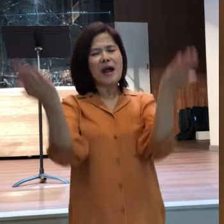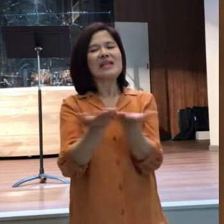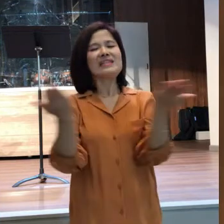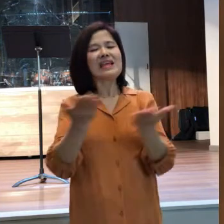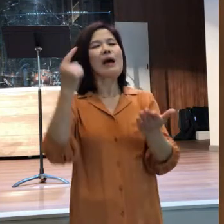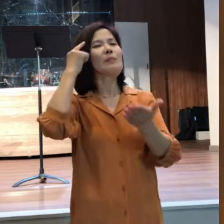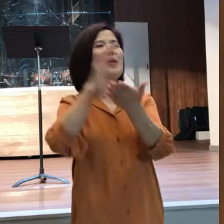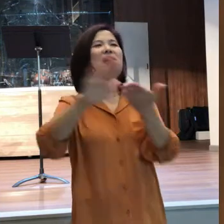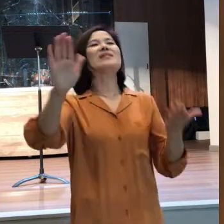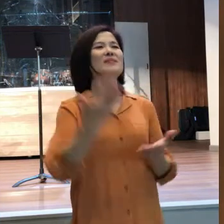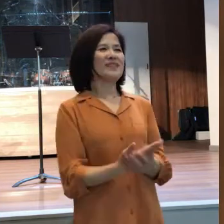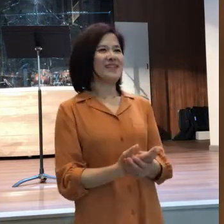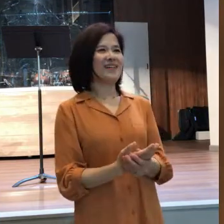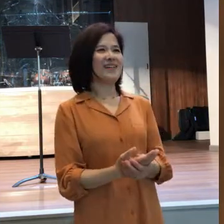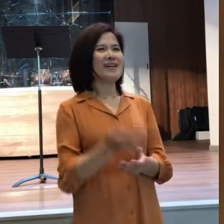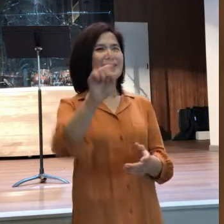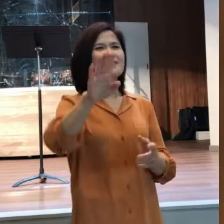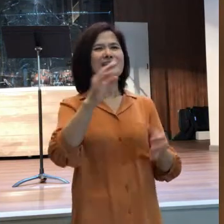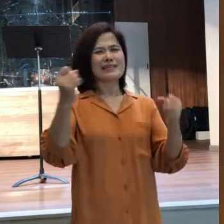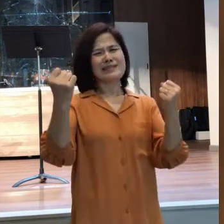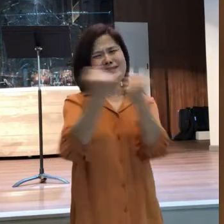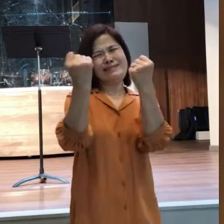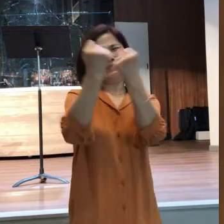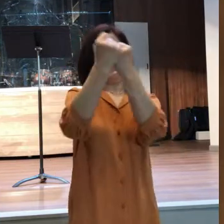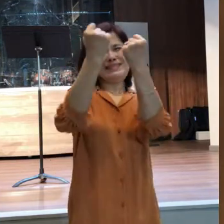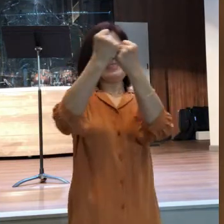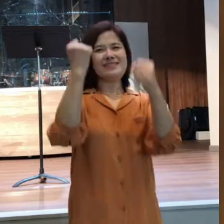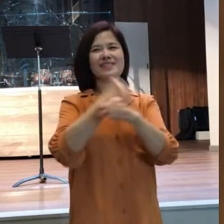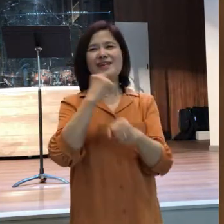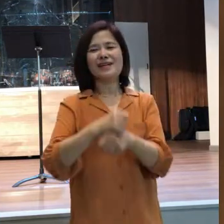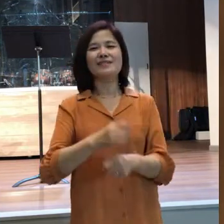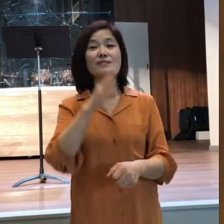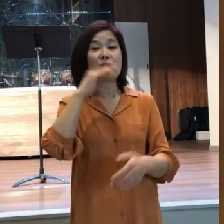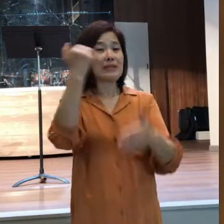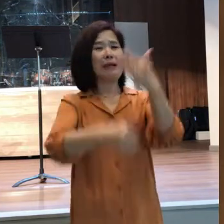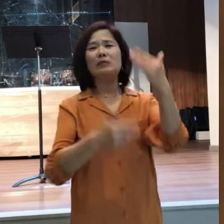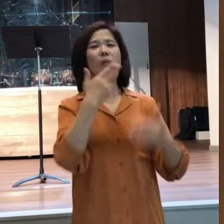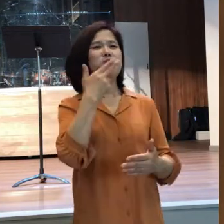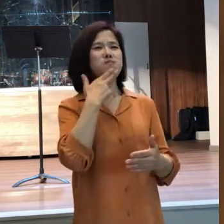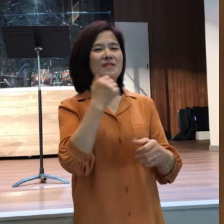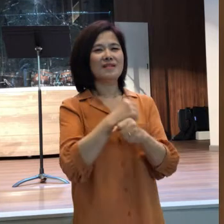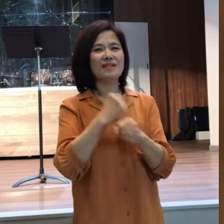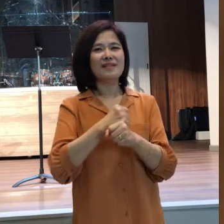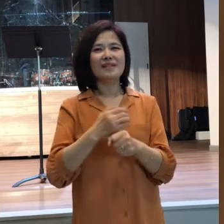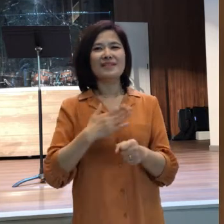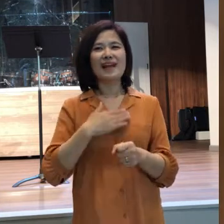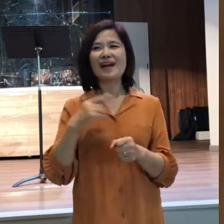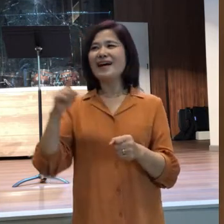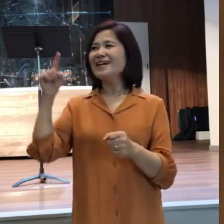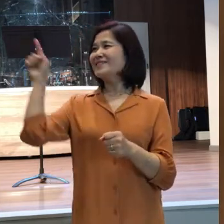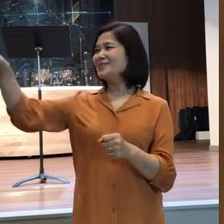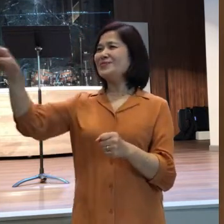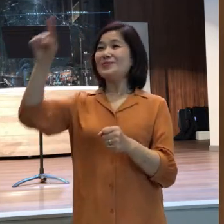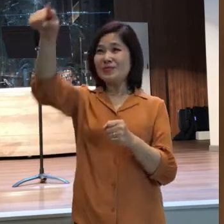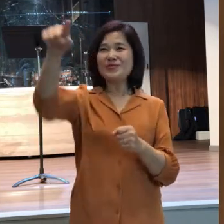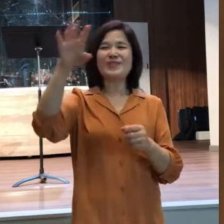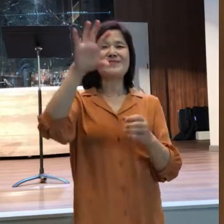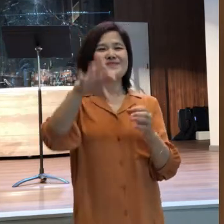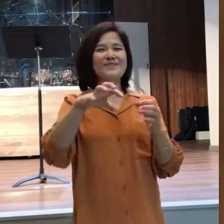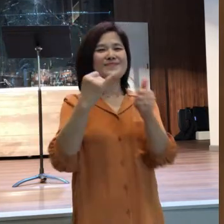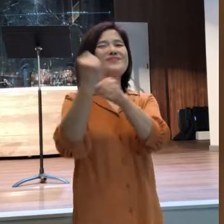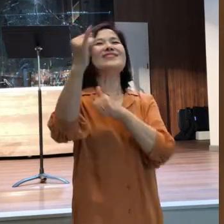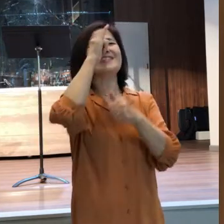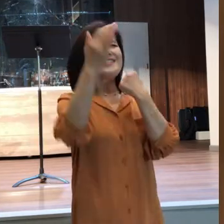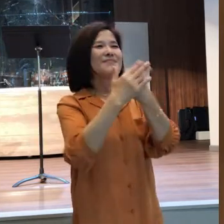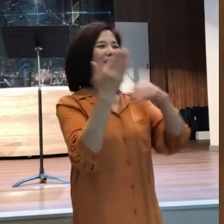평안해요. 근데 그걸 대들었다가 본전도 못 찾고 내가 요쪽을 보고 얘기하는 건 요쪽에 있다는